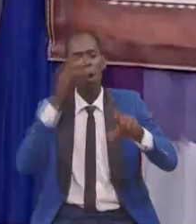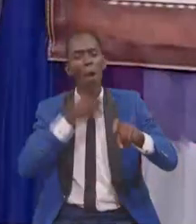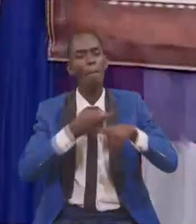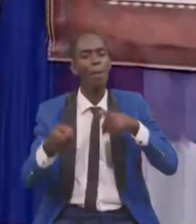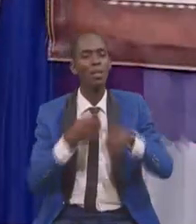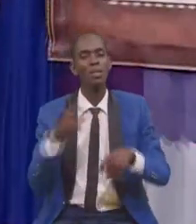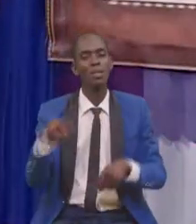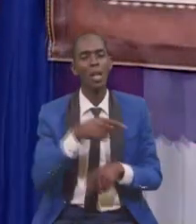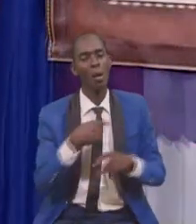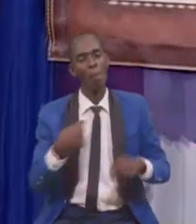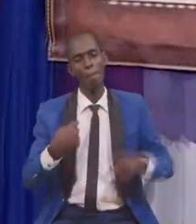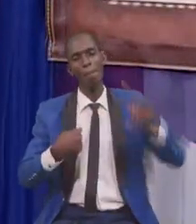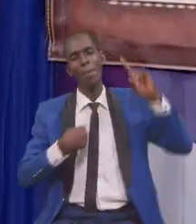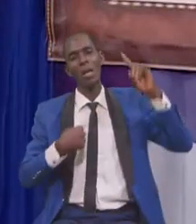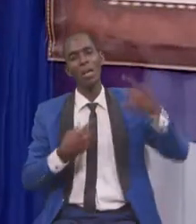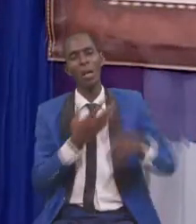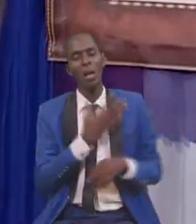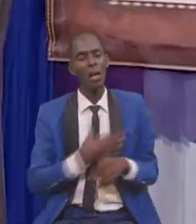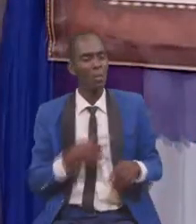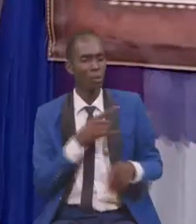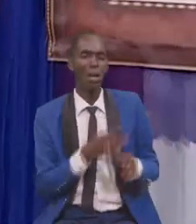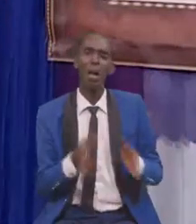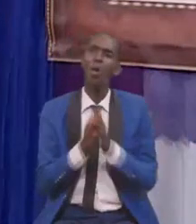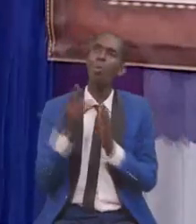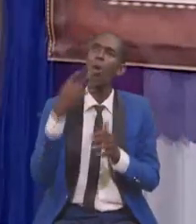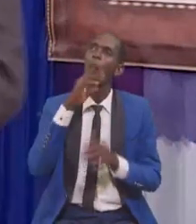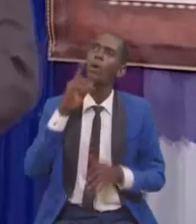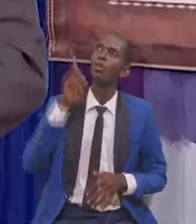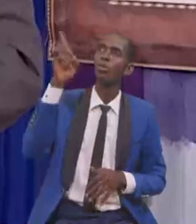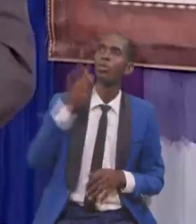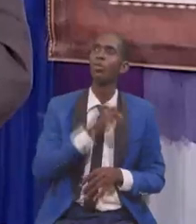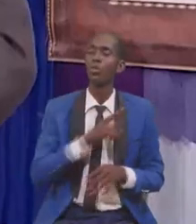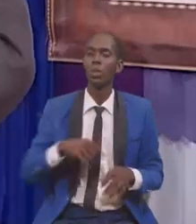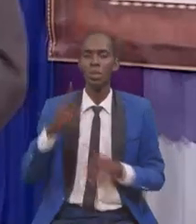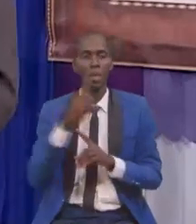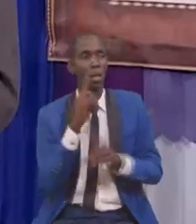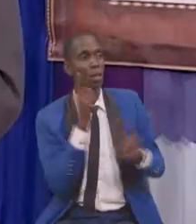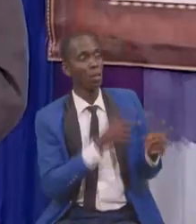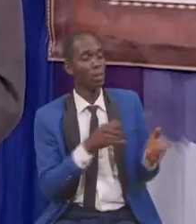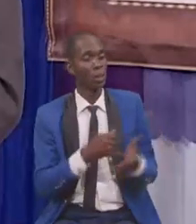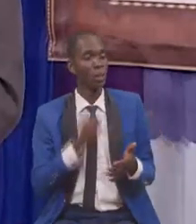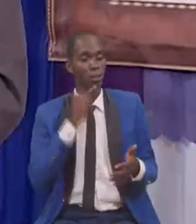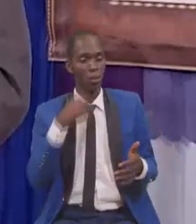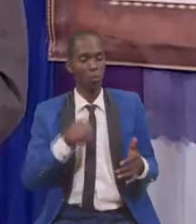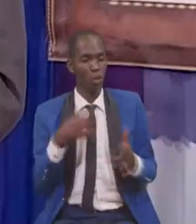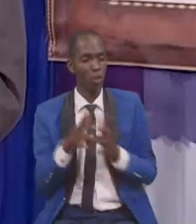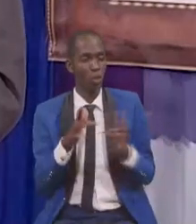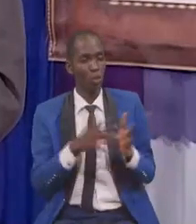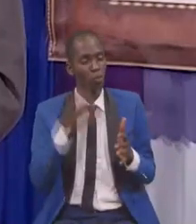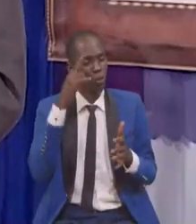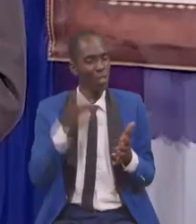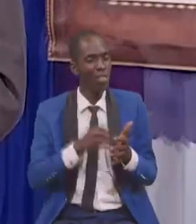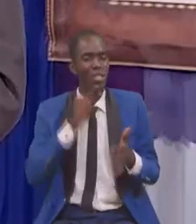persécutes-tu? Qui es-tu, Seigneur? Je suis Jésus que tu persécutes. Il te sera dur de regimber contre